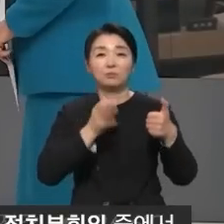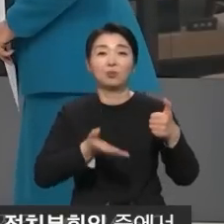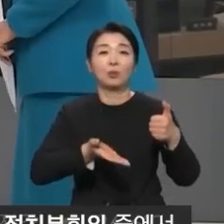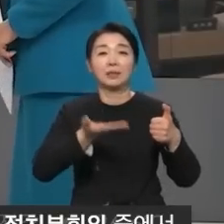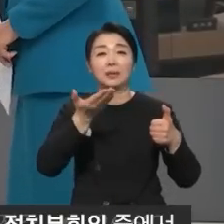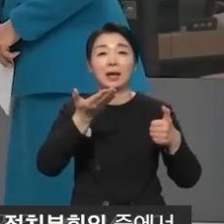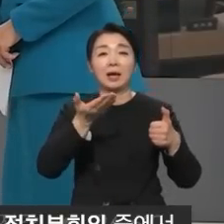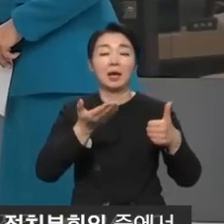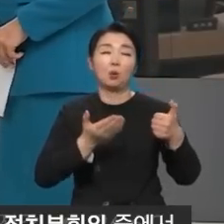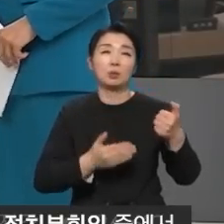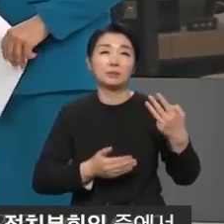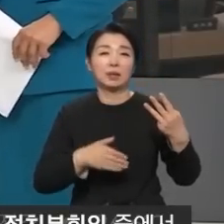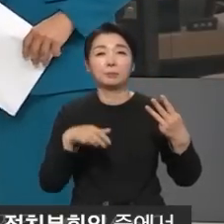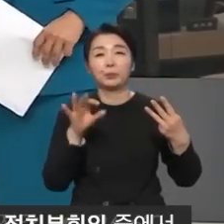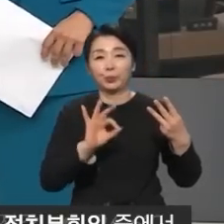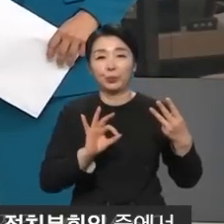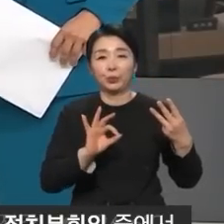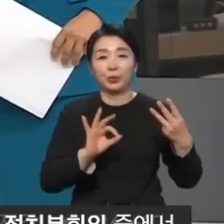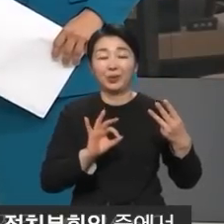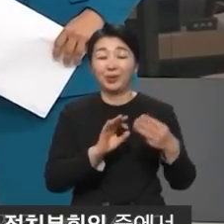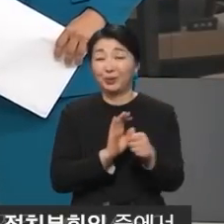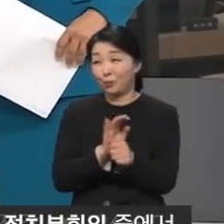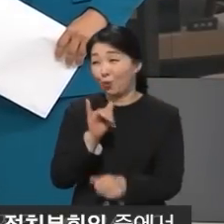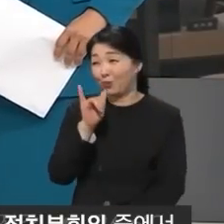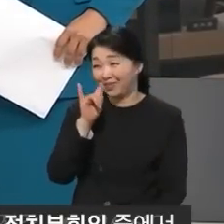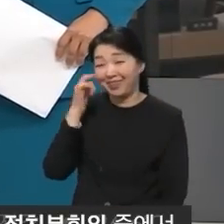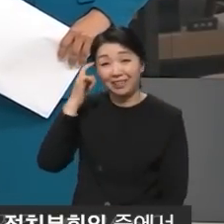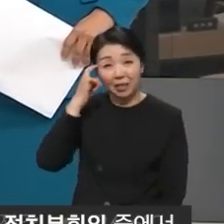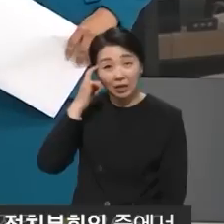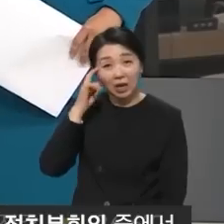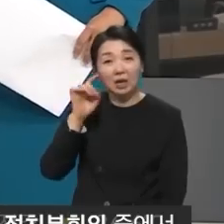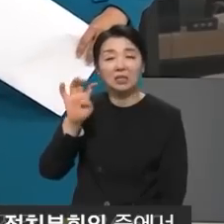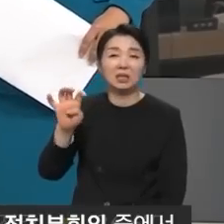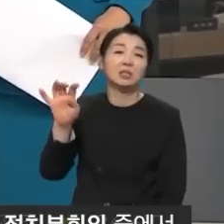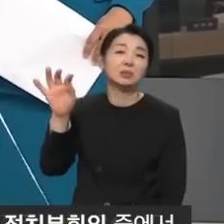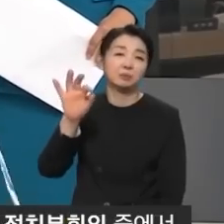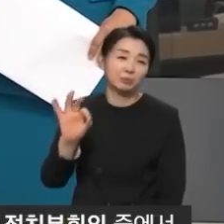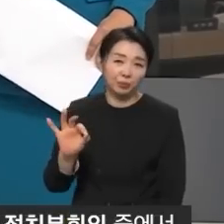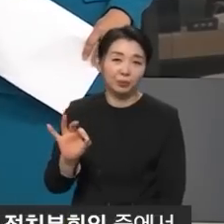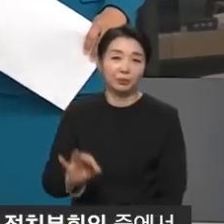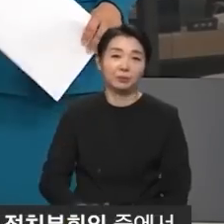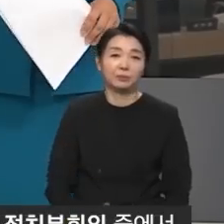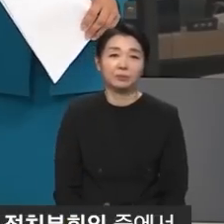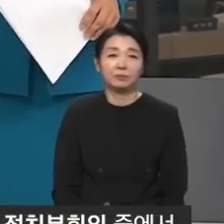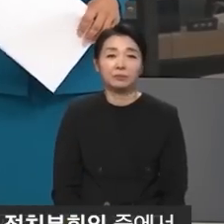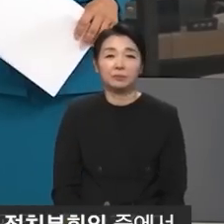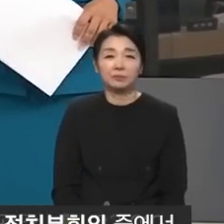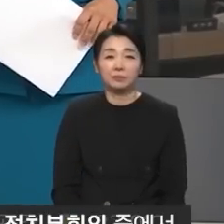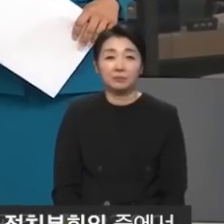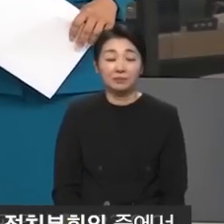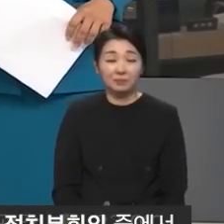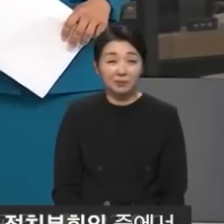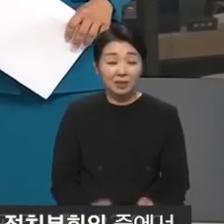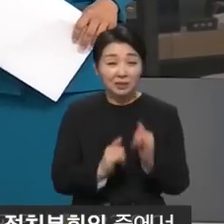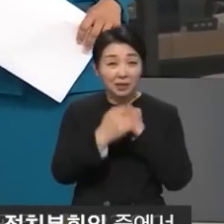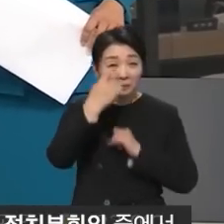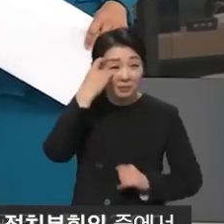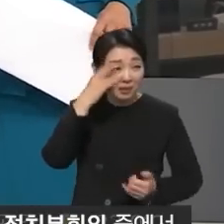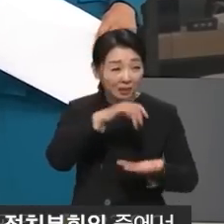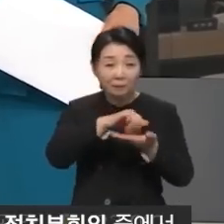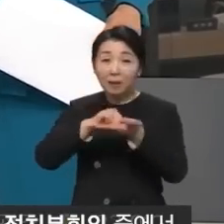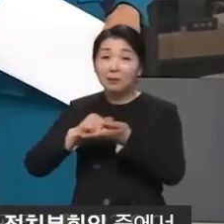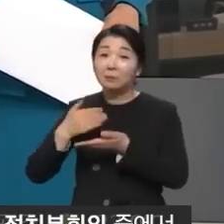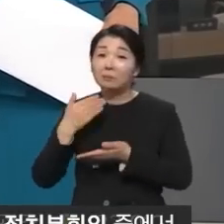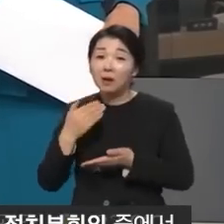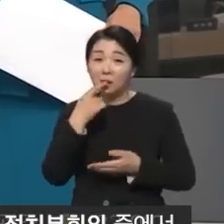이상 53%고요. 도움이 될 거라는 의견은 40%였습니다. 이런 여론을 좀 반영한